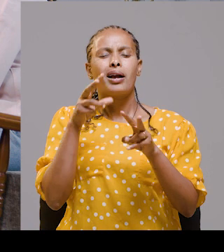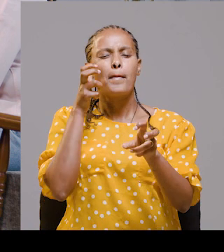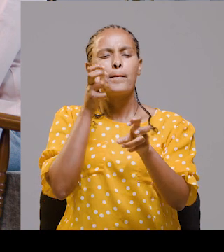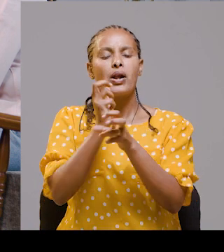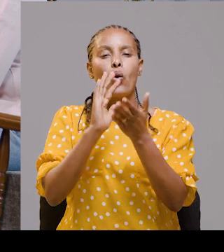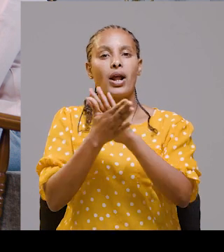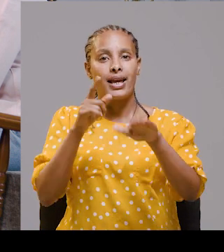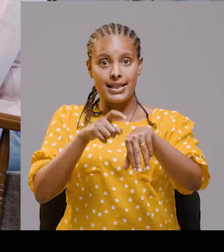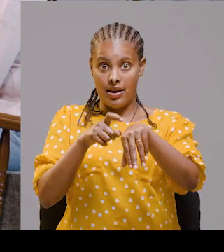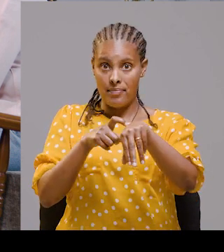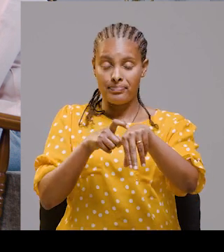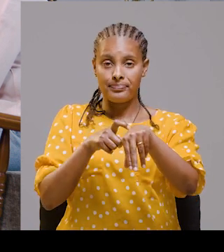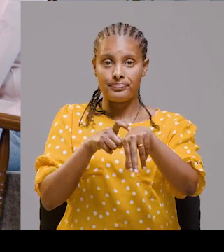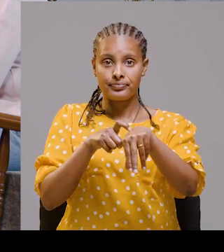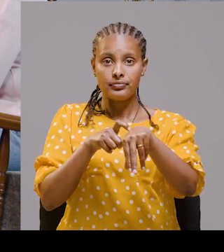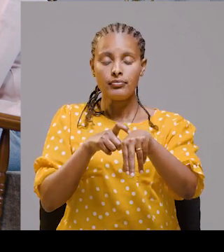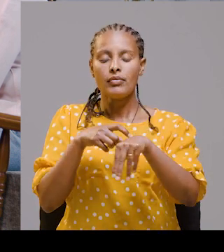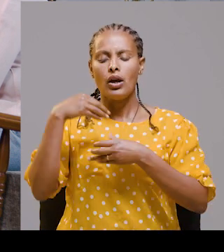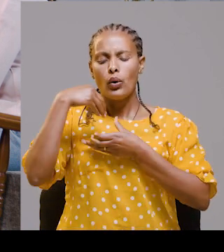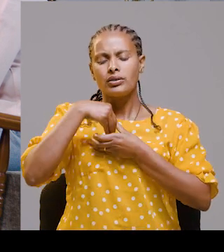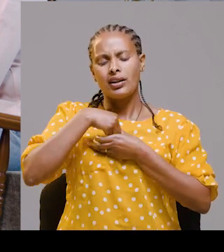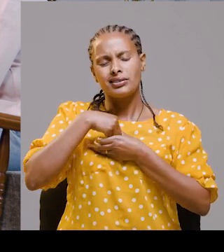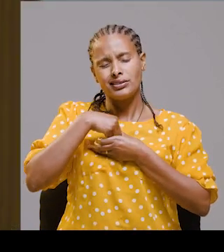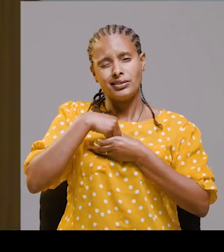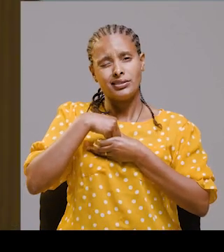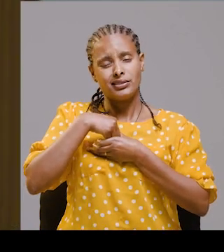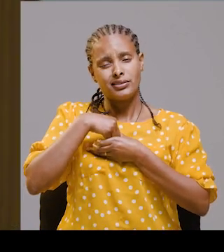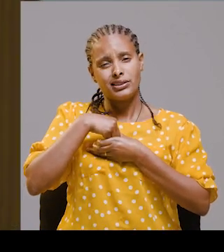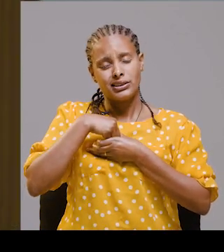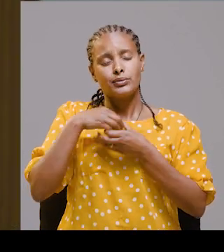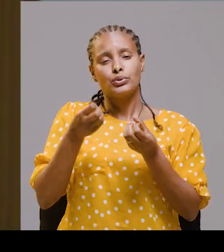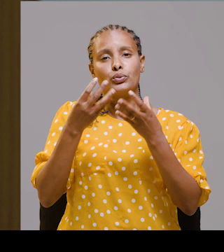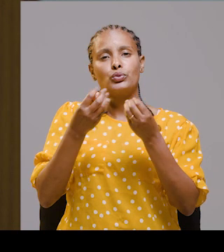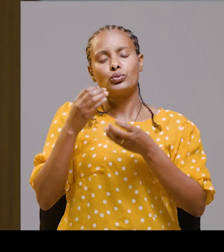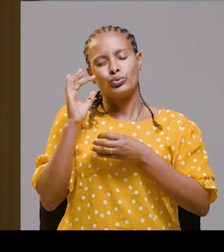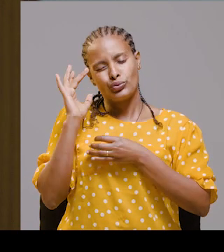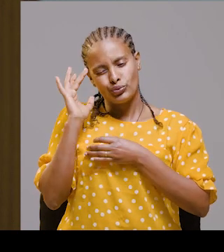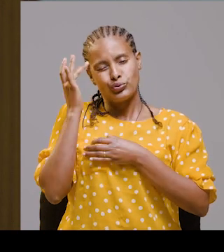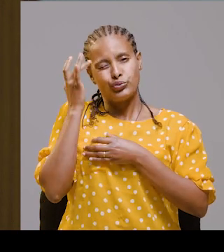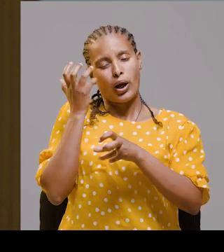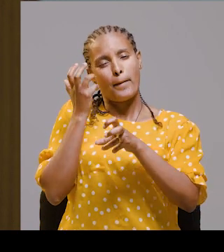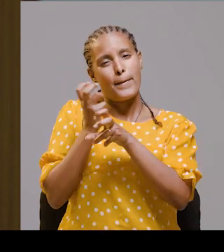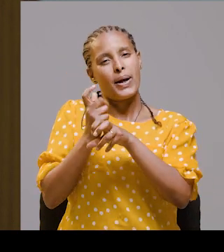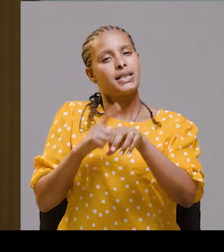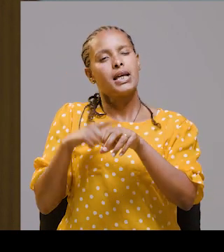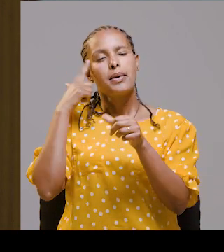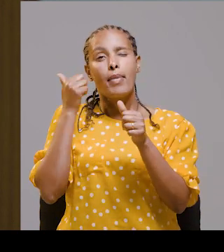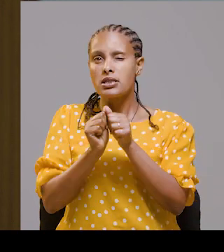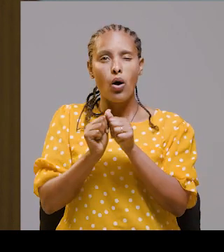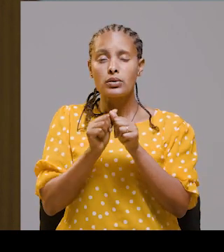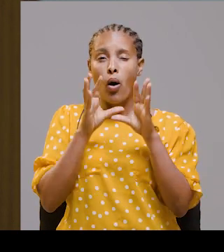የሆነ ጊዜ በጣም ውስጣችን በጣም እንትን በጣም ብዙ ህመም የሚፈጥር ነው። ስለዛ ጊዜ